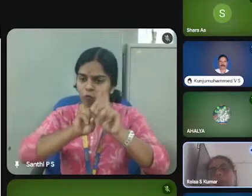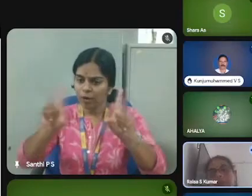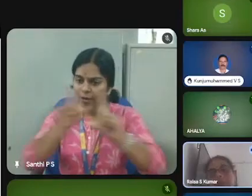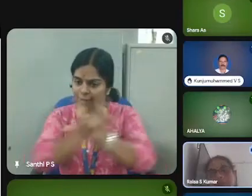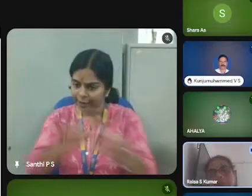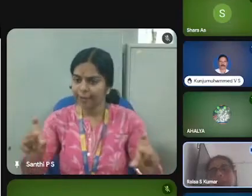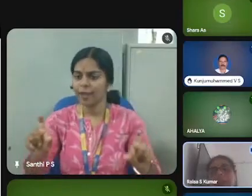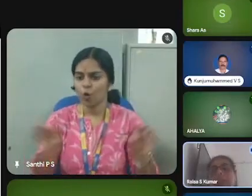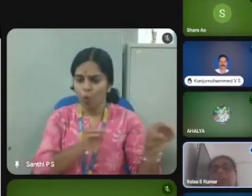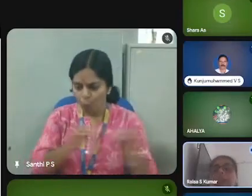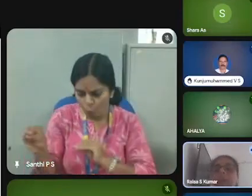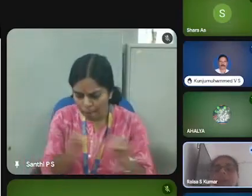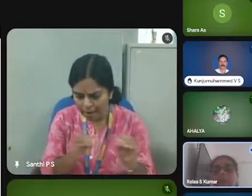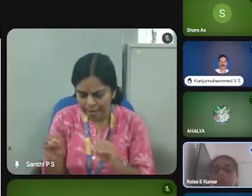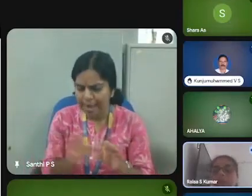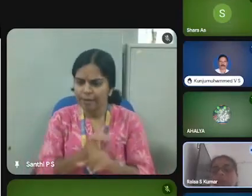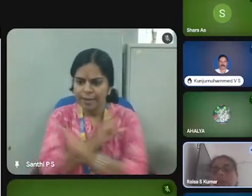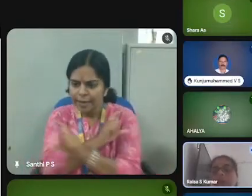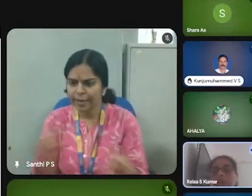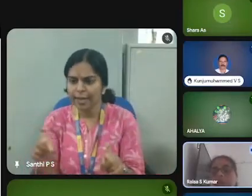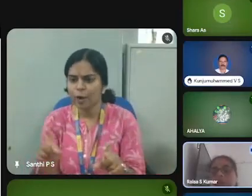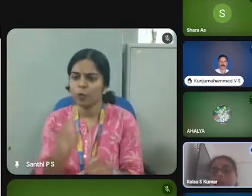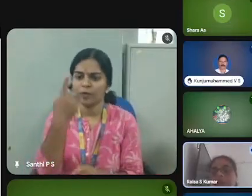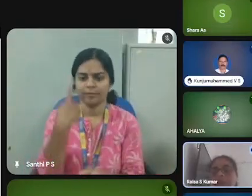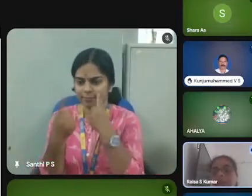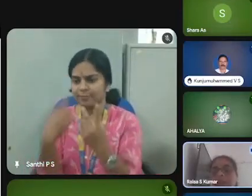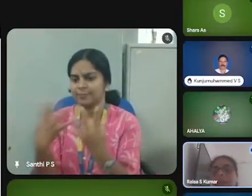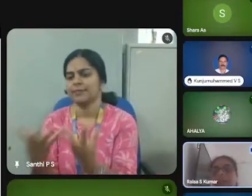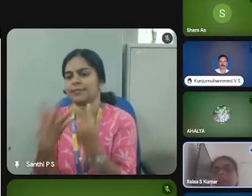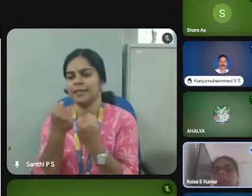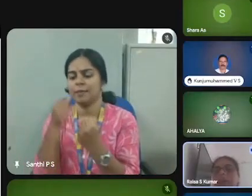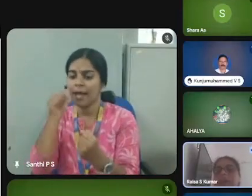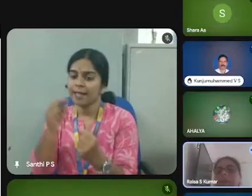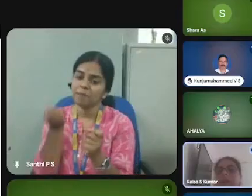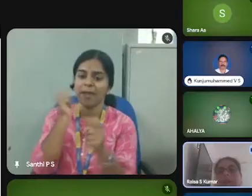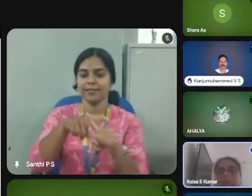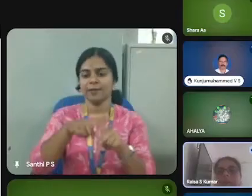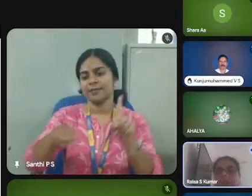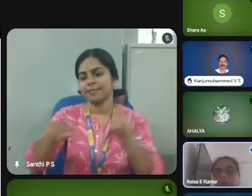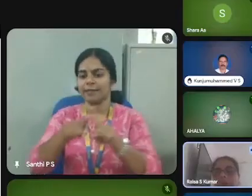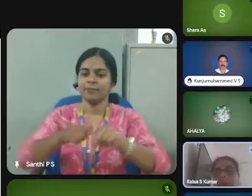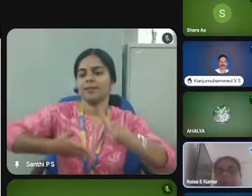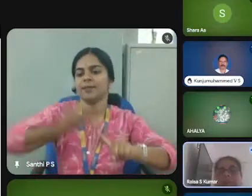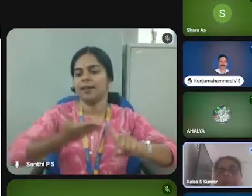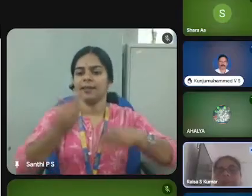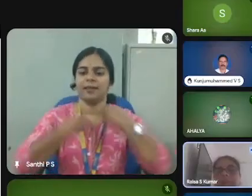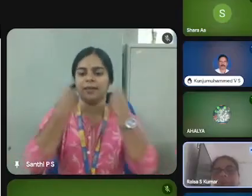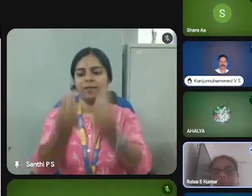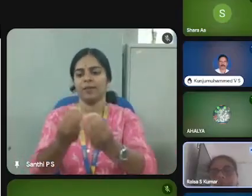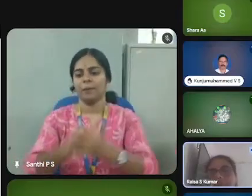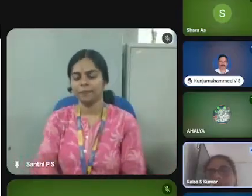സ്കിൽസും ലെറ്റേഴ്സ് എഴുതുന്നതിലും എന്തെങ്കിലും ബുദ്ധിമുട്ടുണ്ടോ നോക്കണം. സോ അതിനനുസരിച്ചിട്ട് വേണം നമുക്ക് ട്രെയിനിങ് കൊടുക്കാൻ.